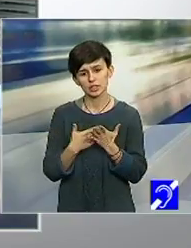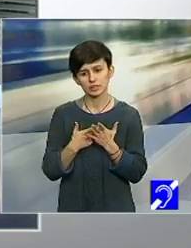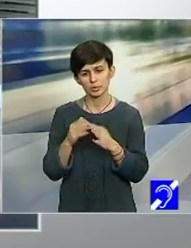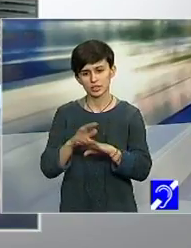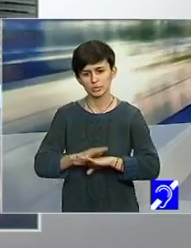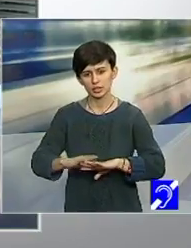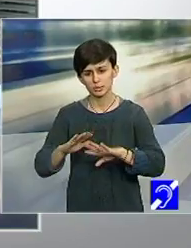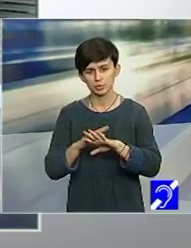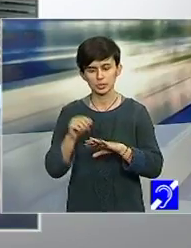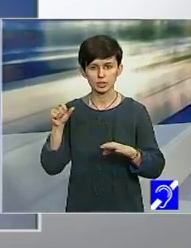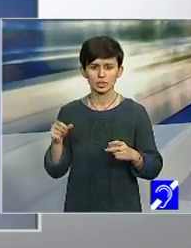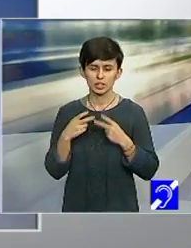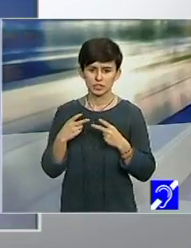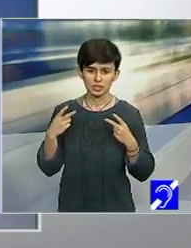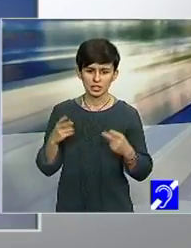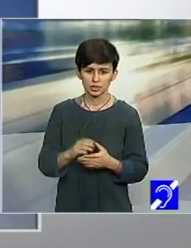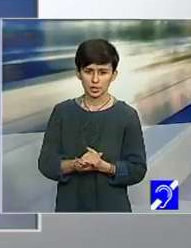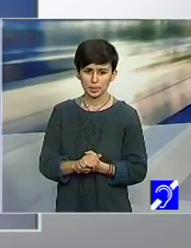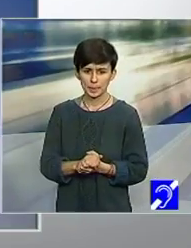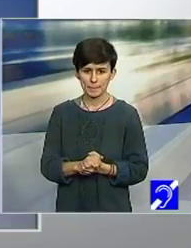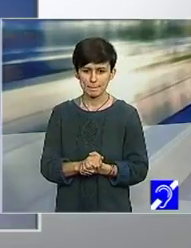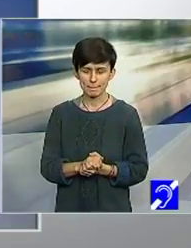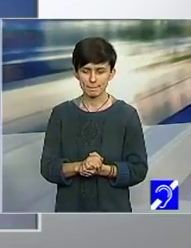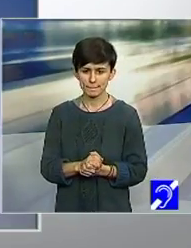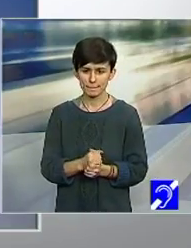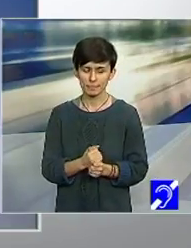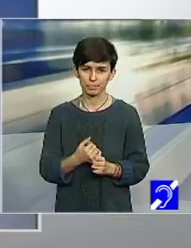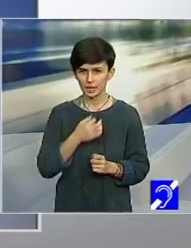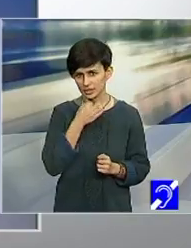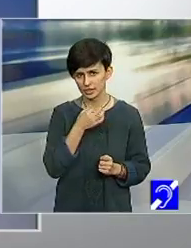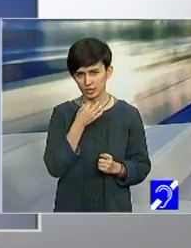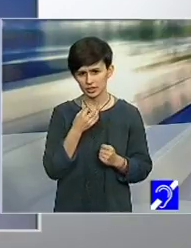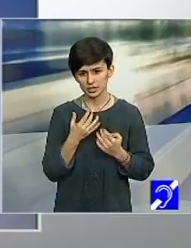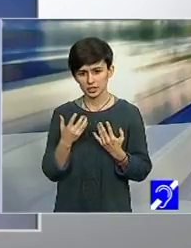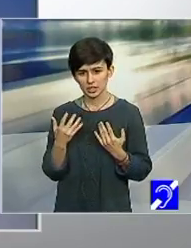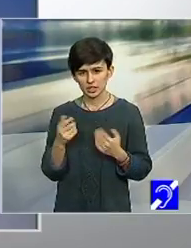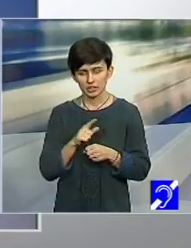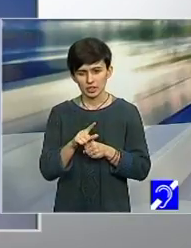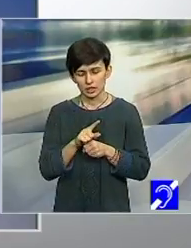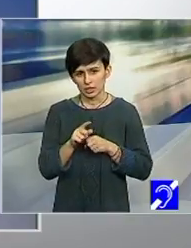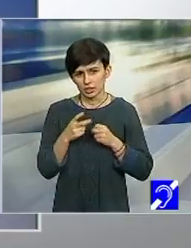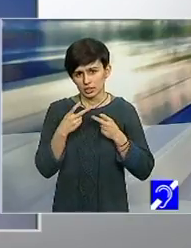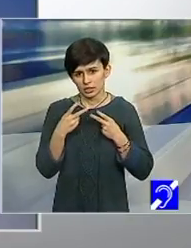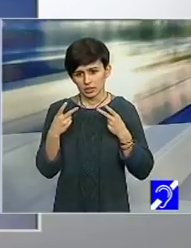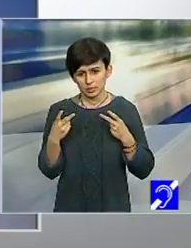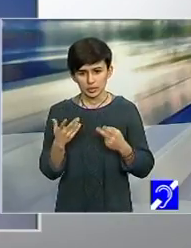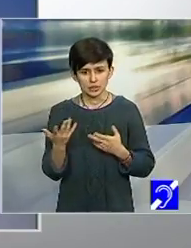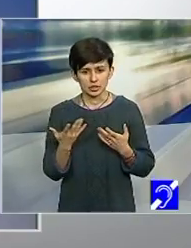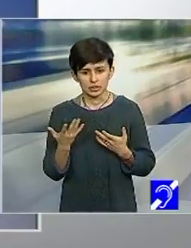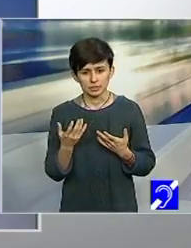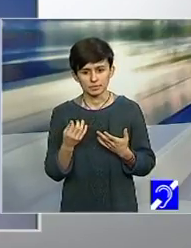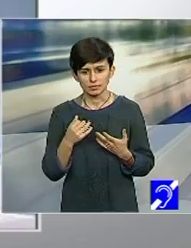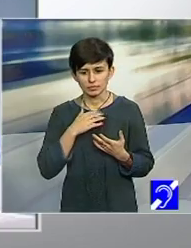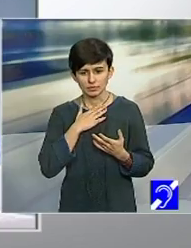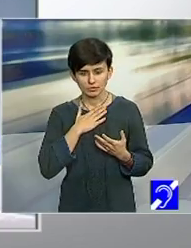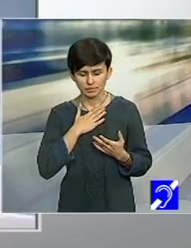publicul vizitator. Iată, domnule Ionec, dacă s-au menționat deja câteva elemente importante care ar și le